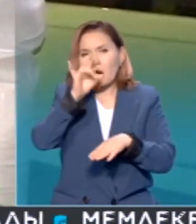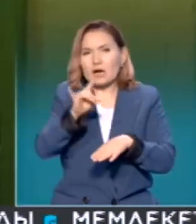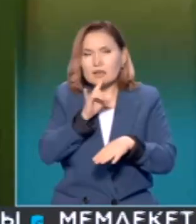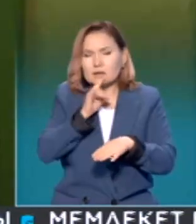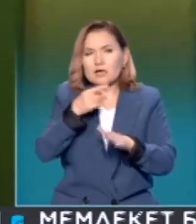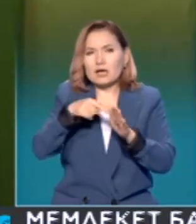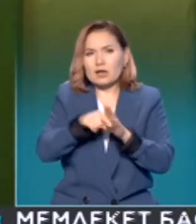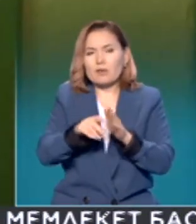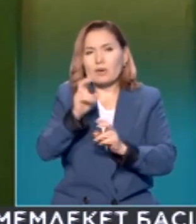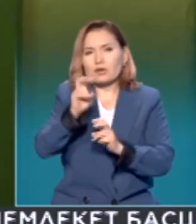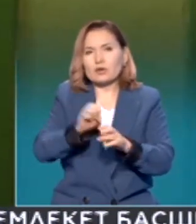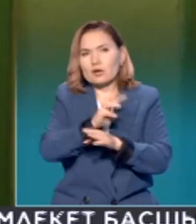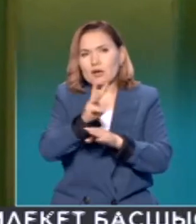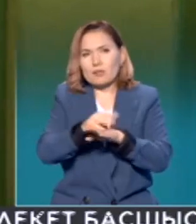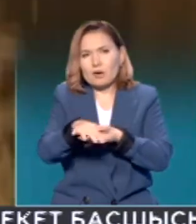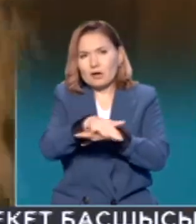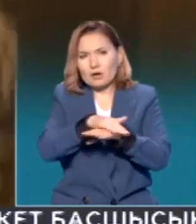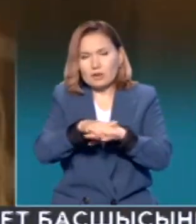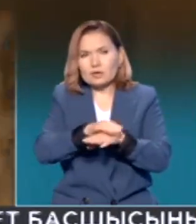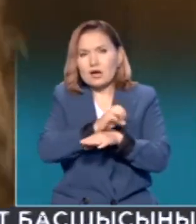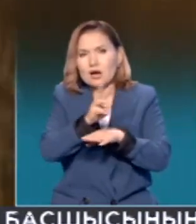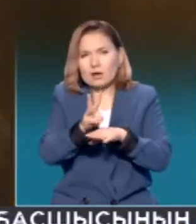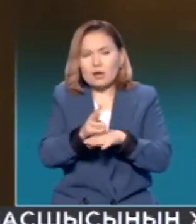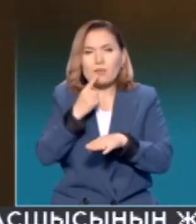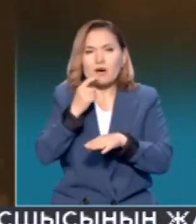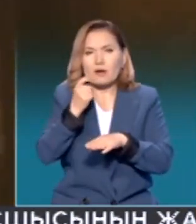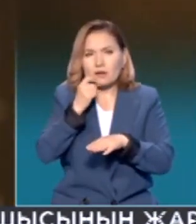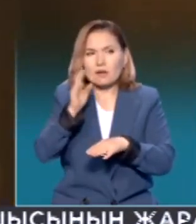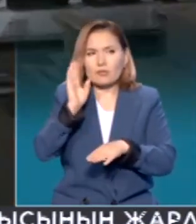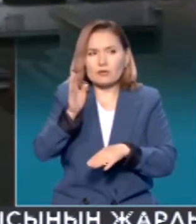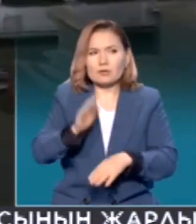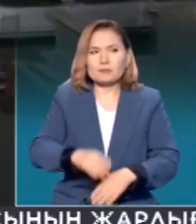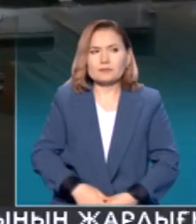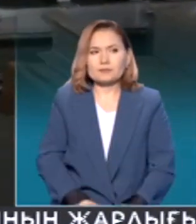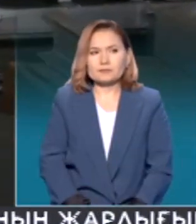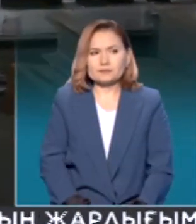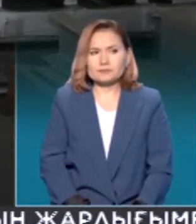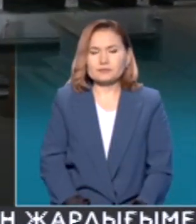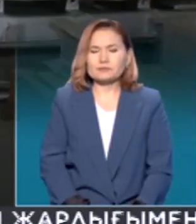сұранысты толық қамтамасыз етіп отыр. Азамат Бейбітұлы, Жасұлан Жақсай, Қазақстан ұлттық арнасы, Астана.